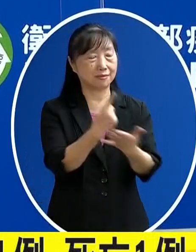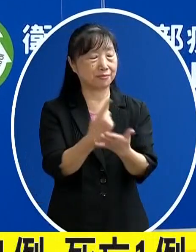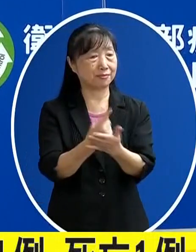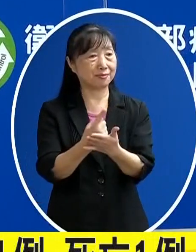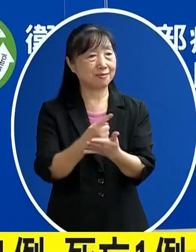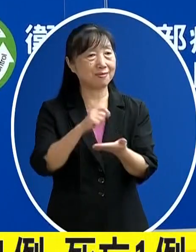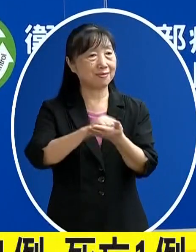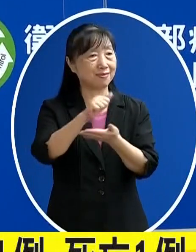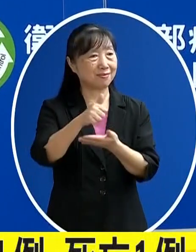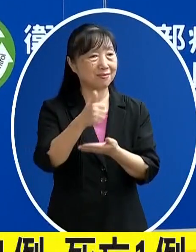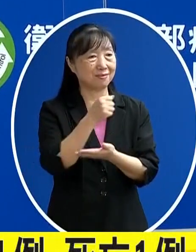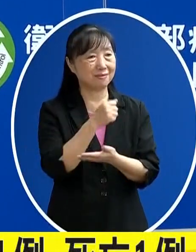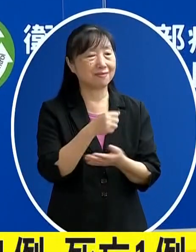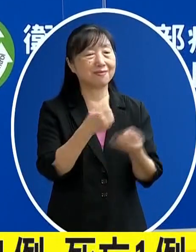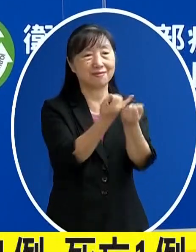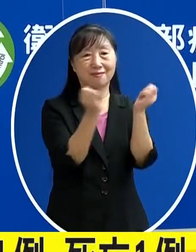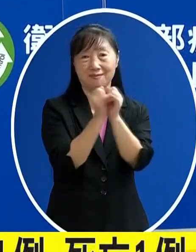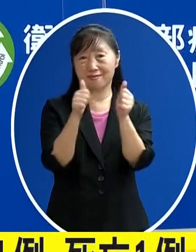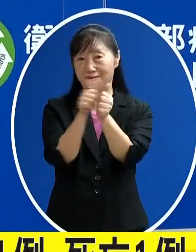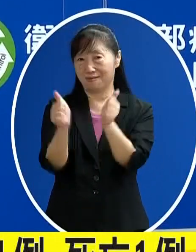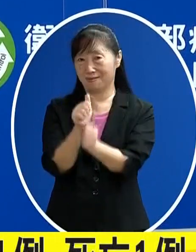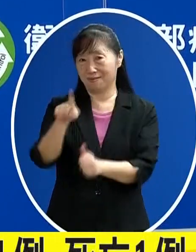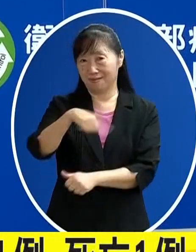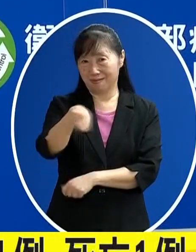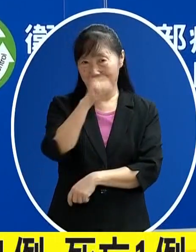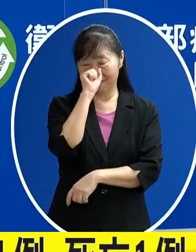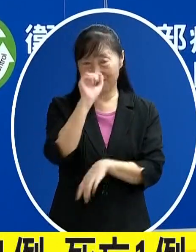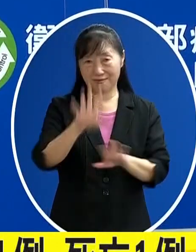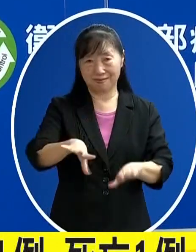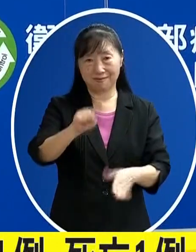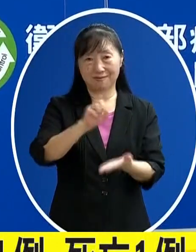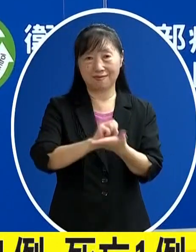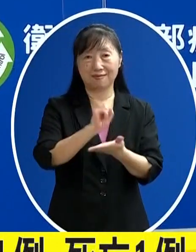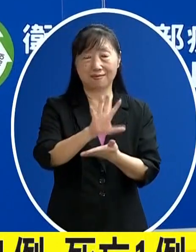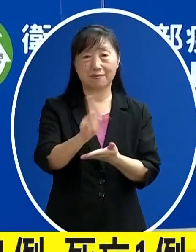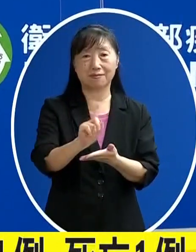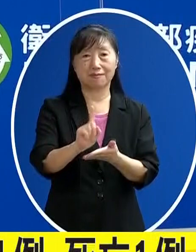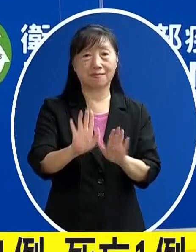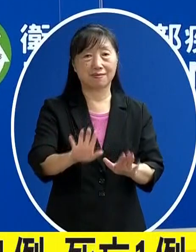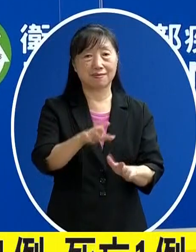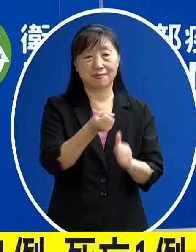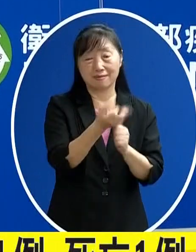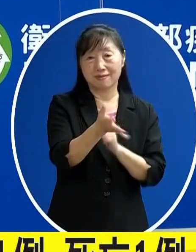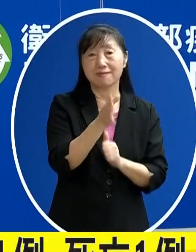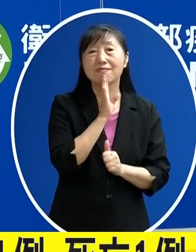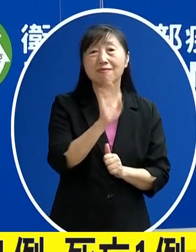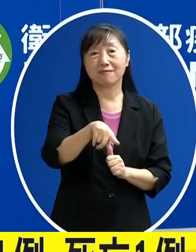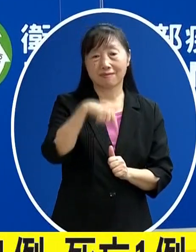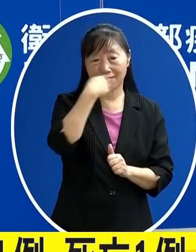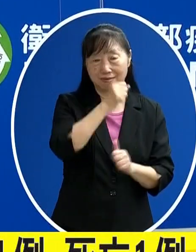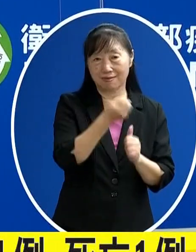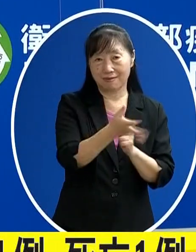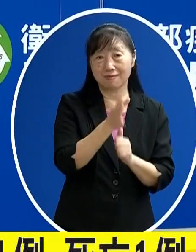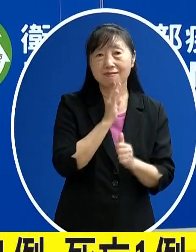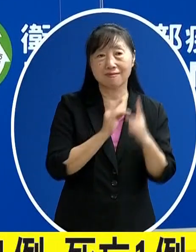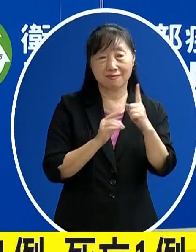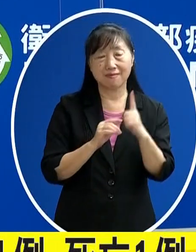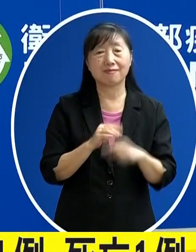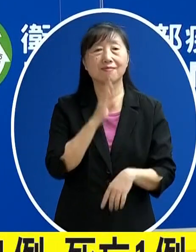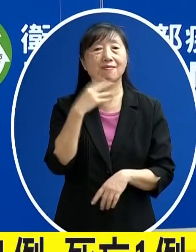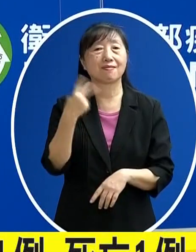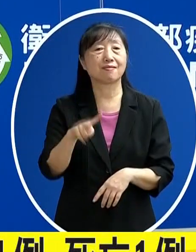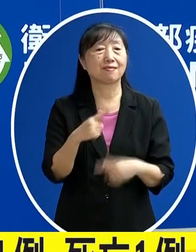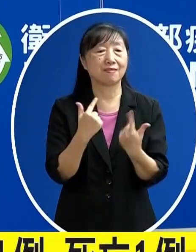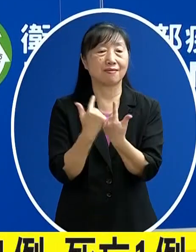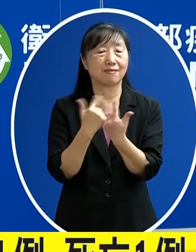好，各位记者女士先生，大家好哈。那首先跟大家报告哈，今天的确定病例有本土病例一名哈，那